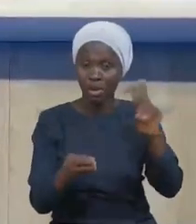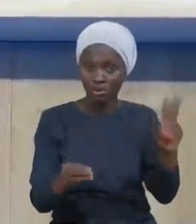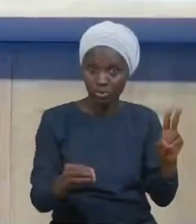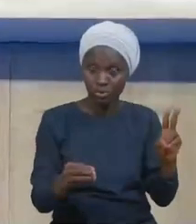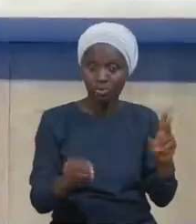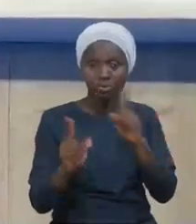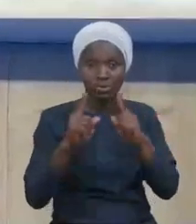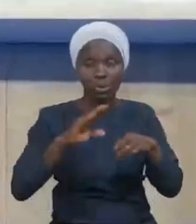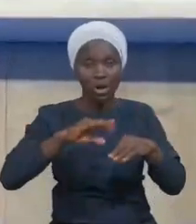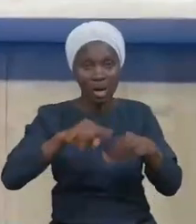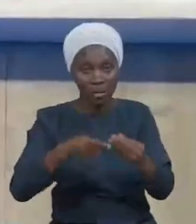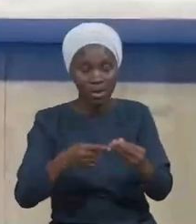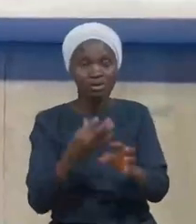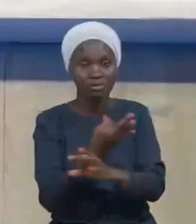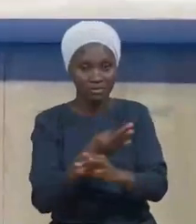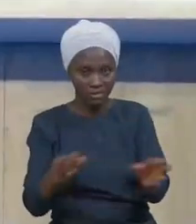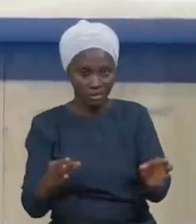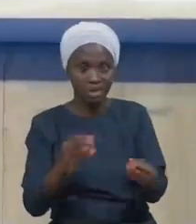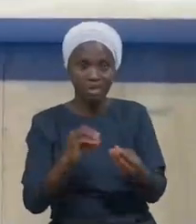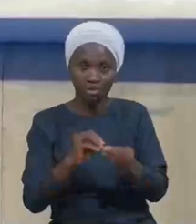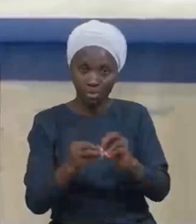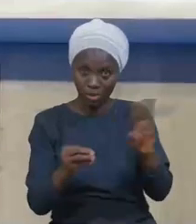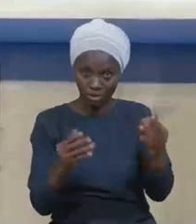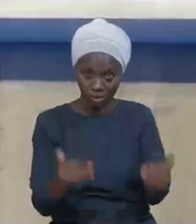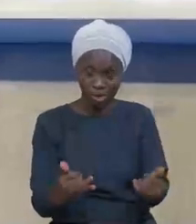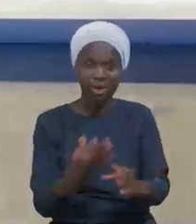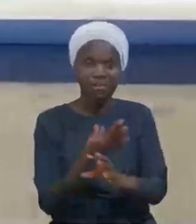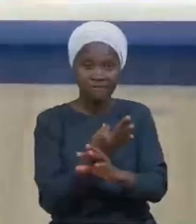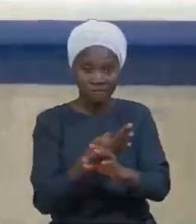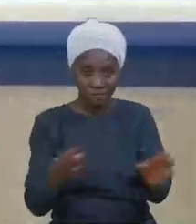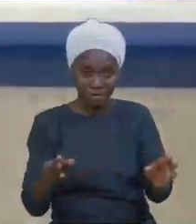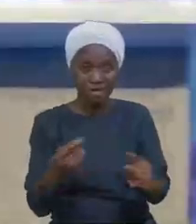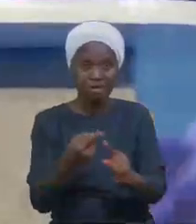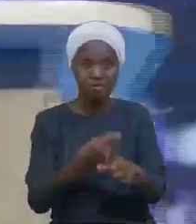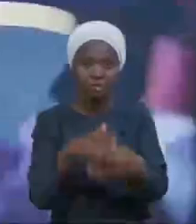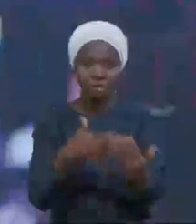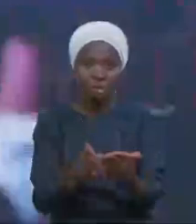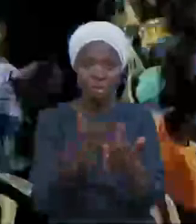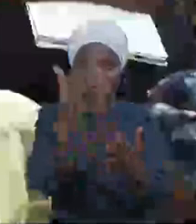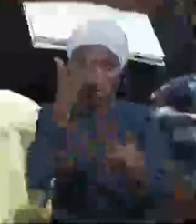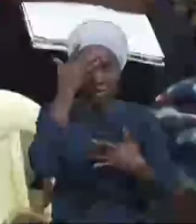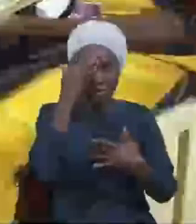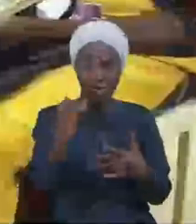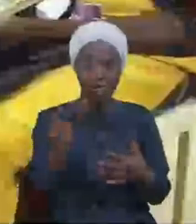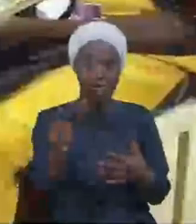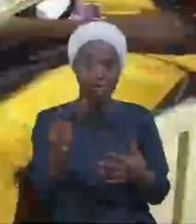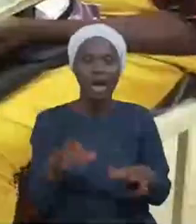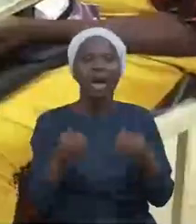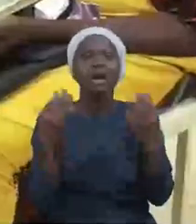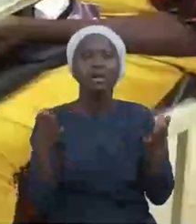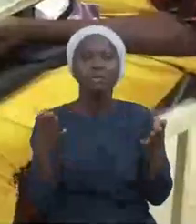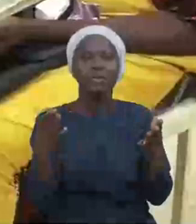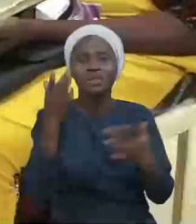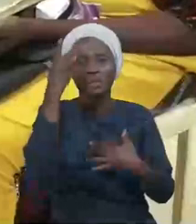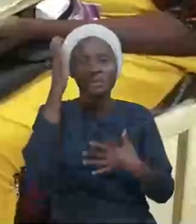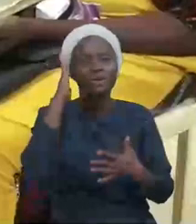point maintenant, la libération de toute maladie. Combien de maladies